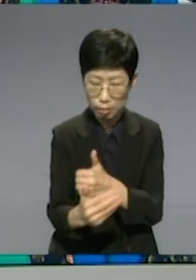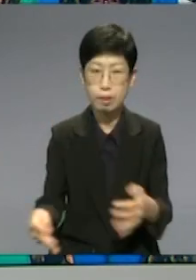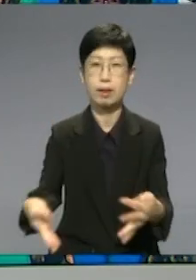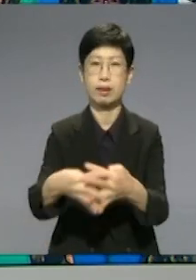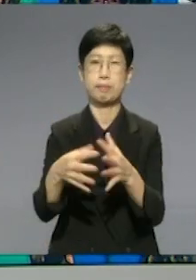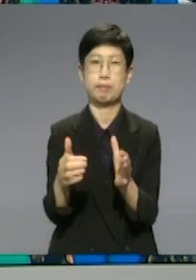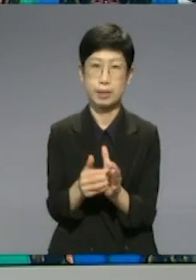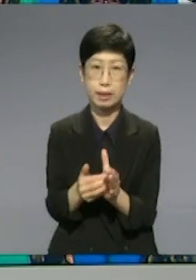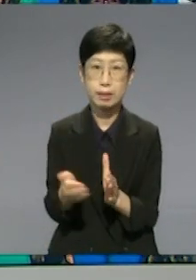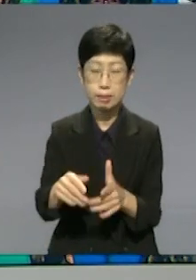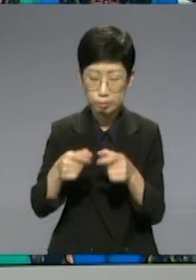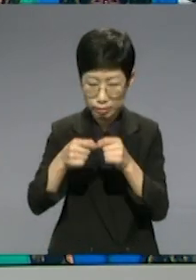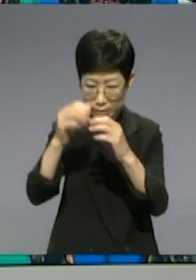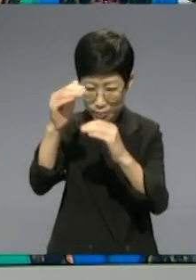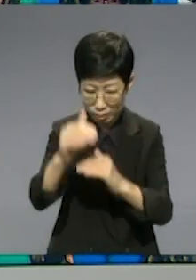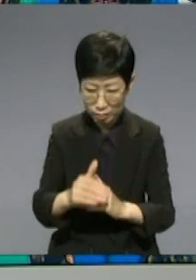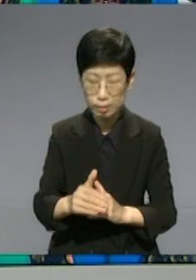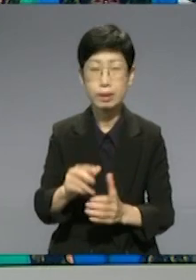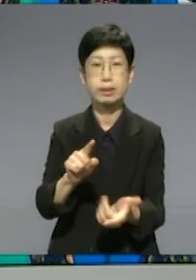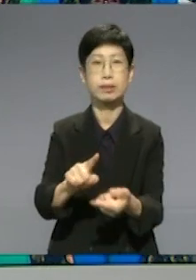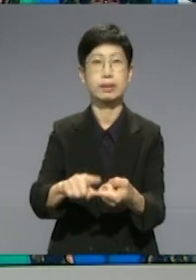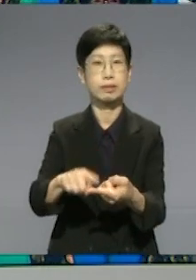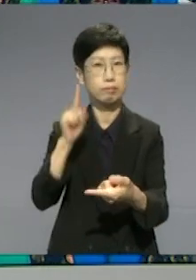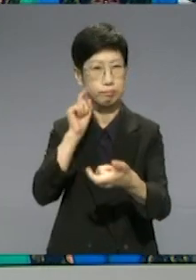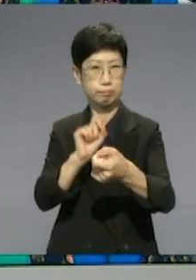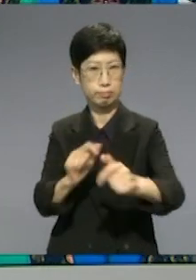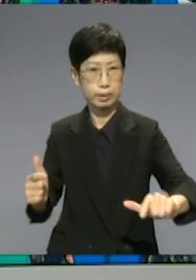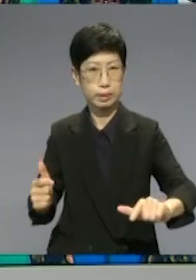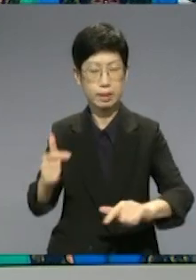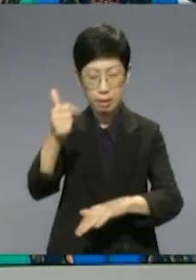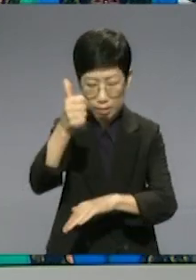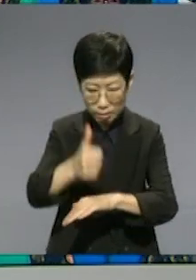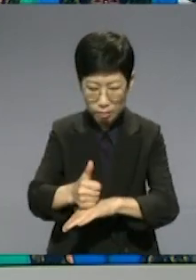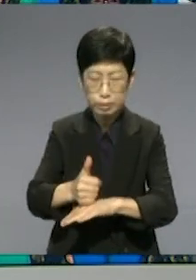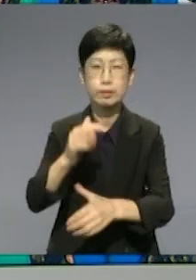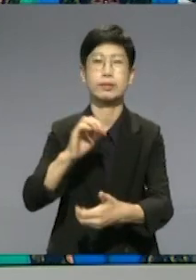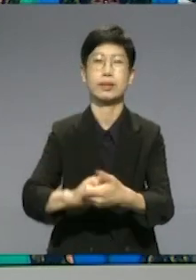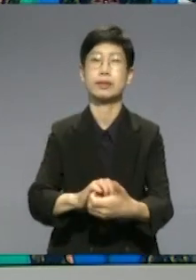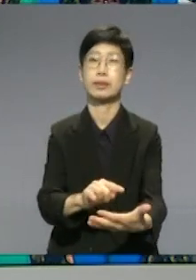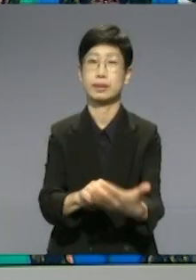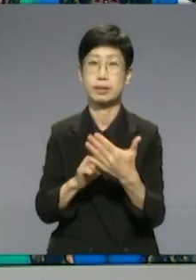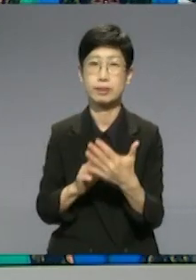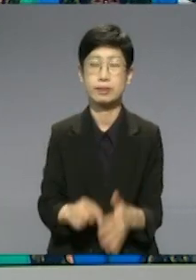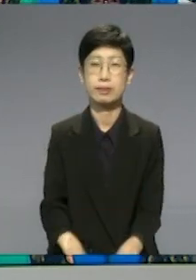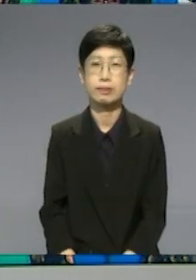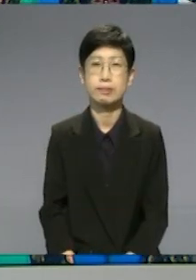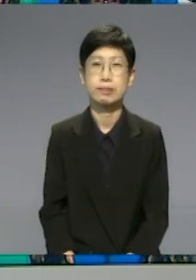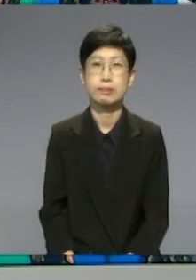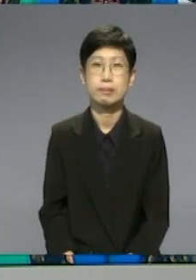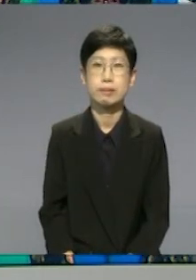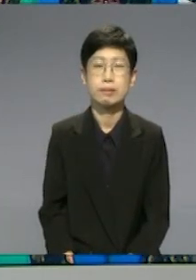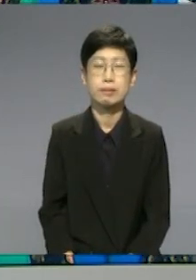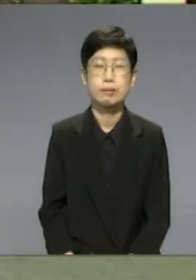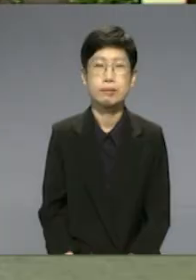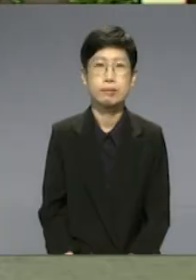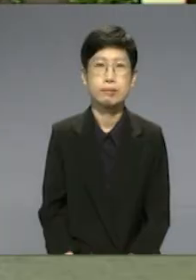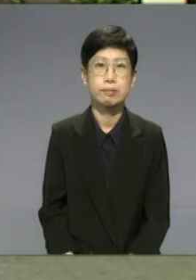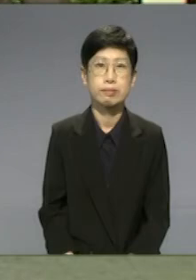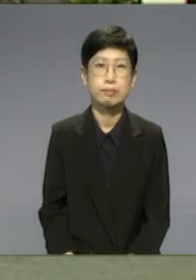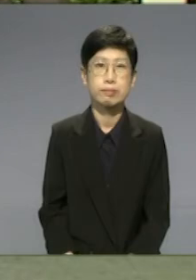합의했지만 구체적인 사안에서는 의견이 엇갈리며 한계도 드러냈습니다. 정진호 월드리포터입니다.